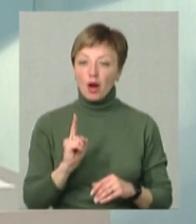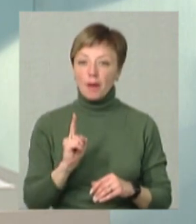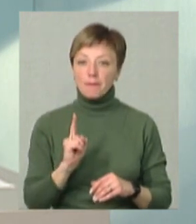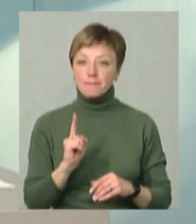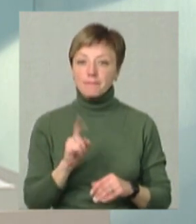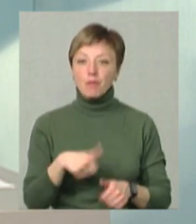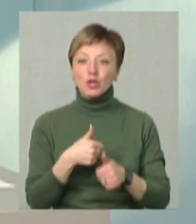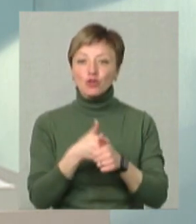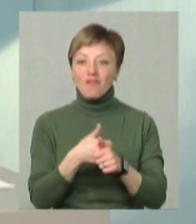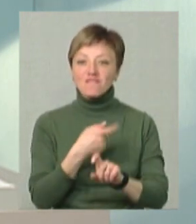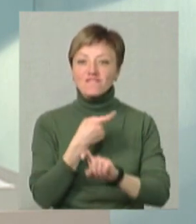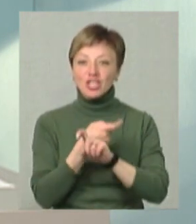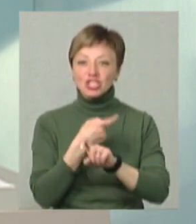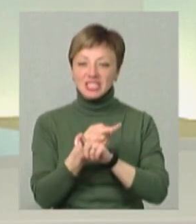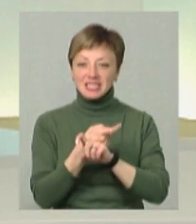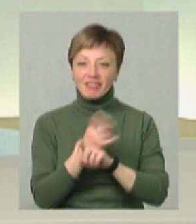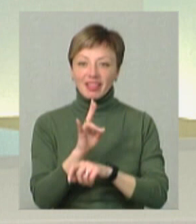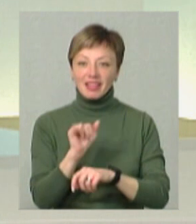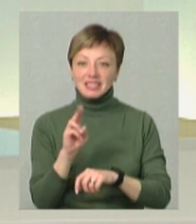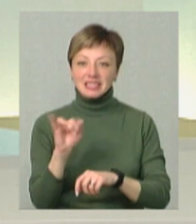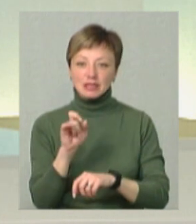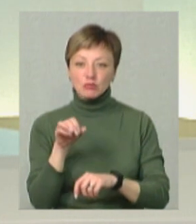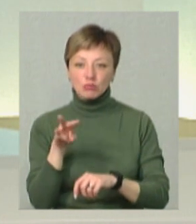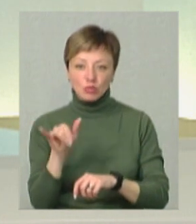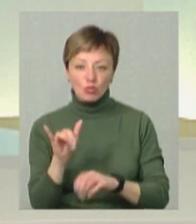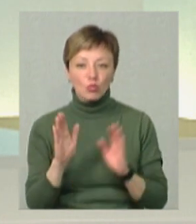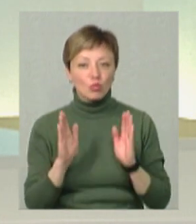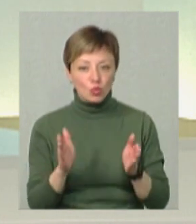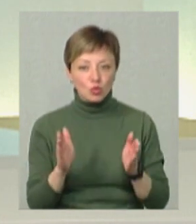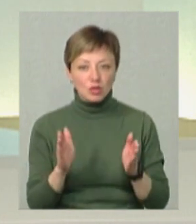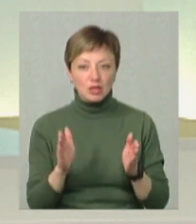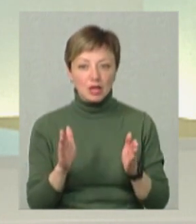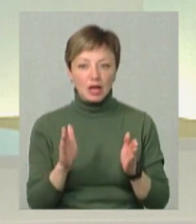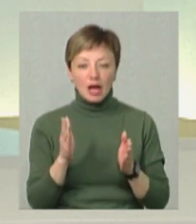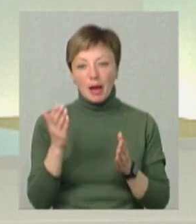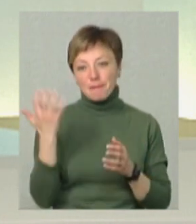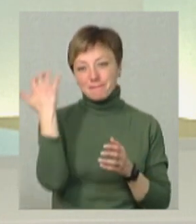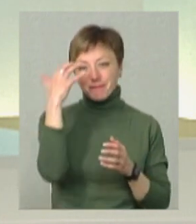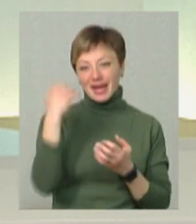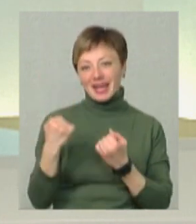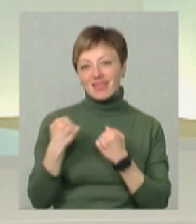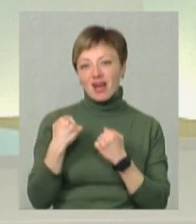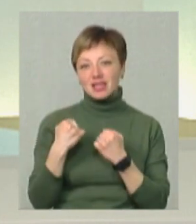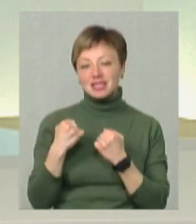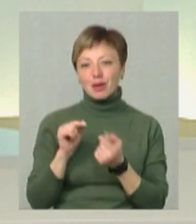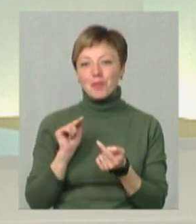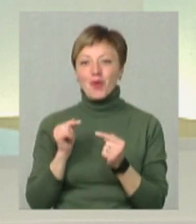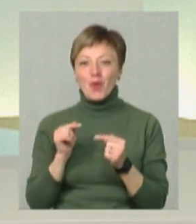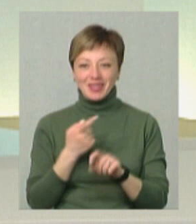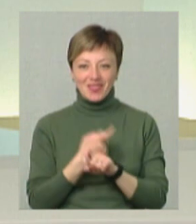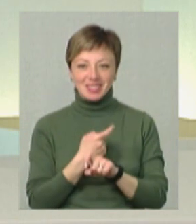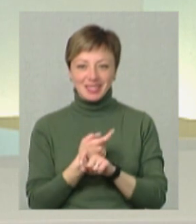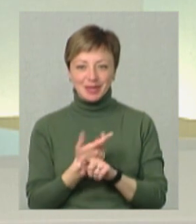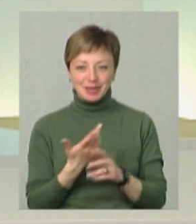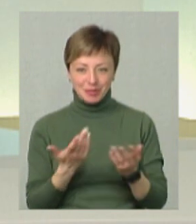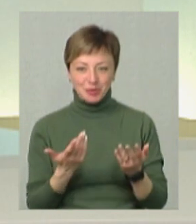послідовники фашистів і нацистів будуть прикриватися антифашизмом.